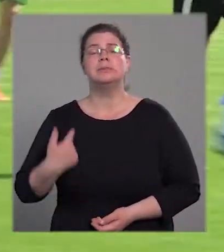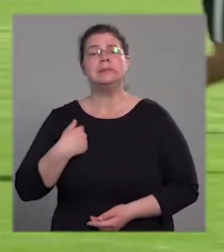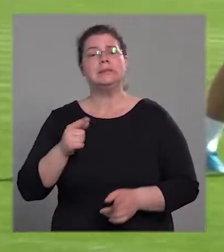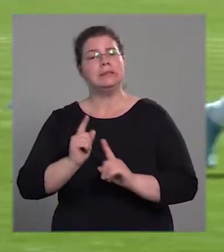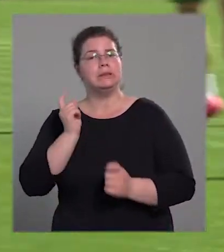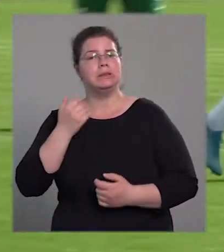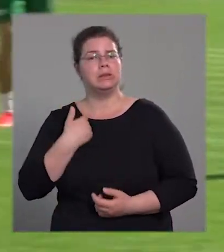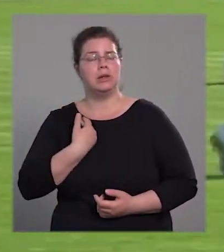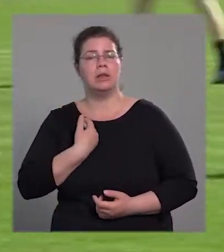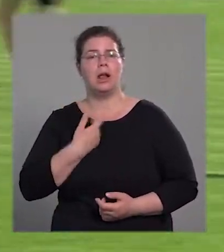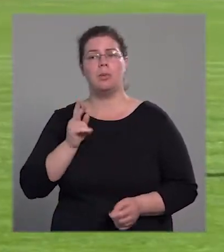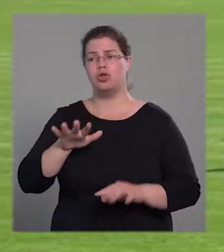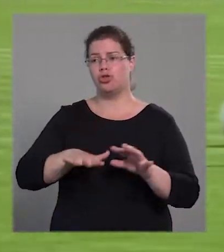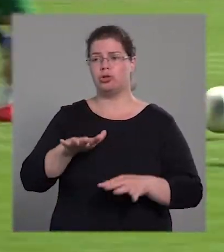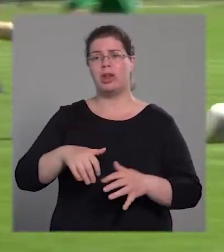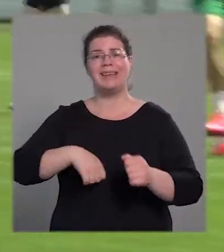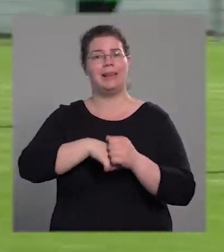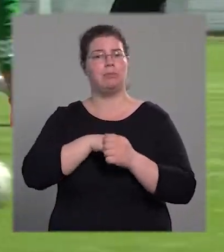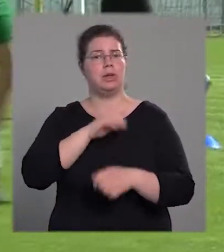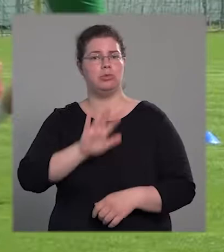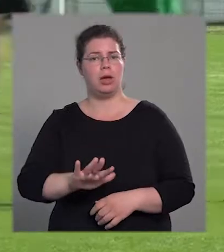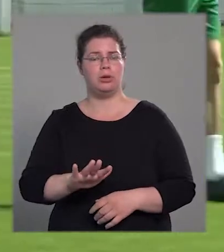hogy a soroksári labdarúgásnak most